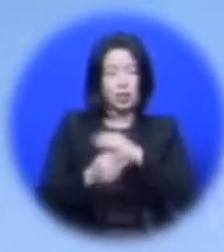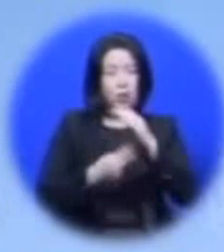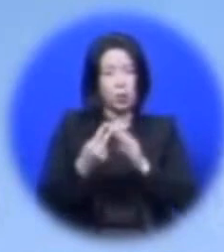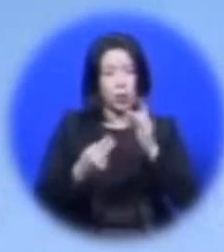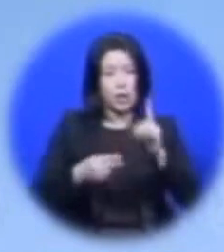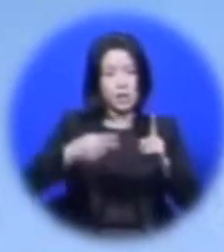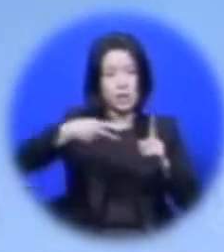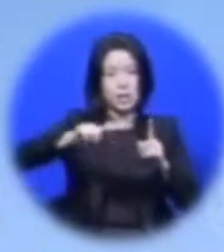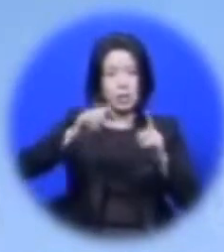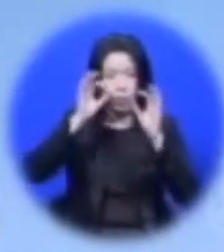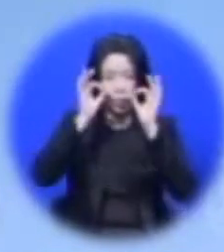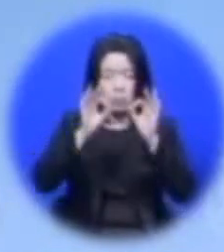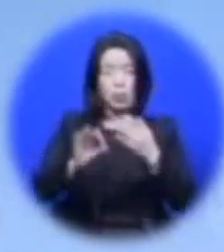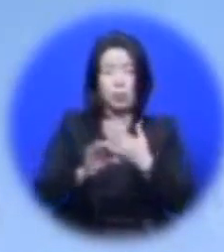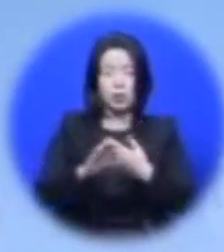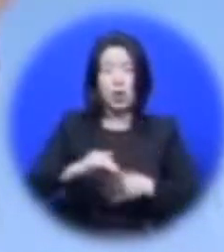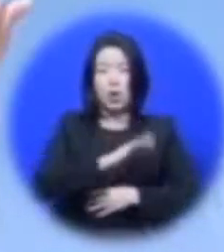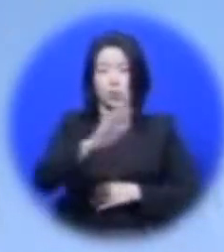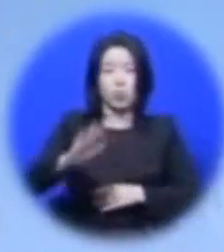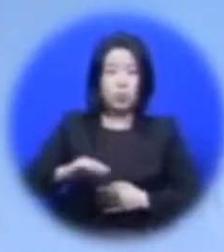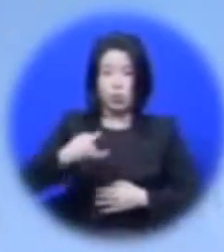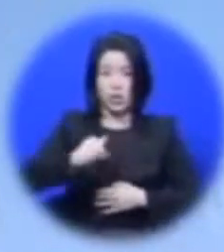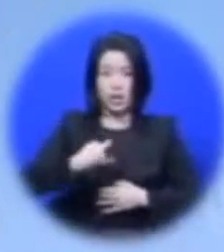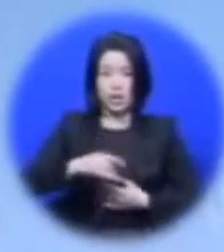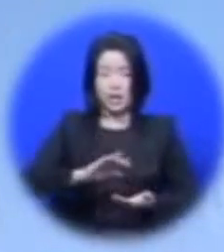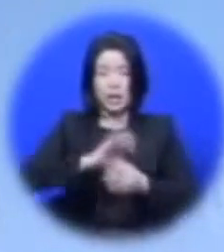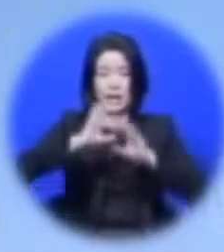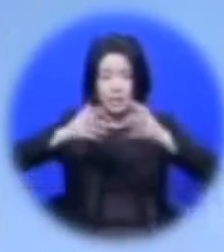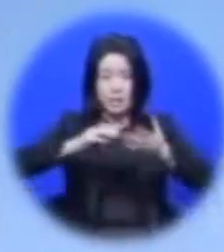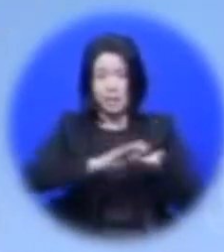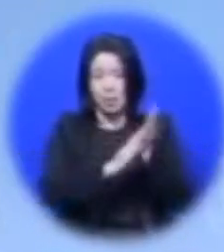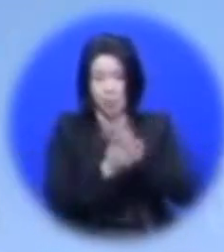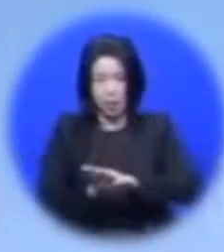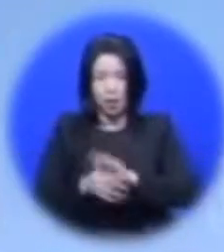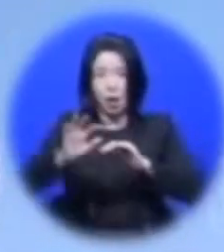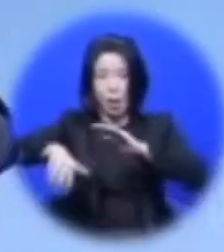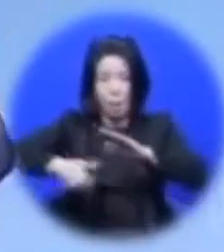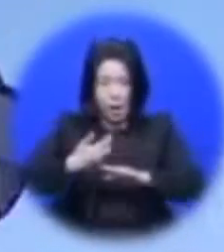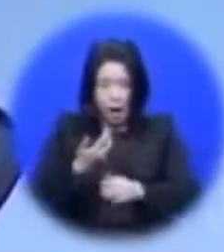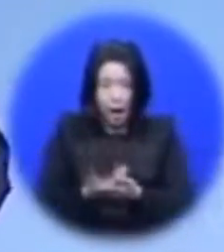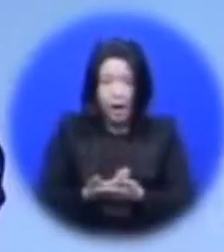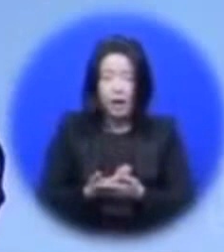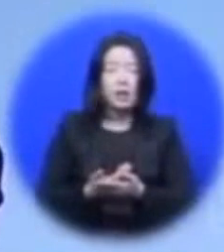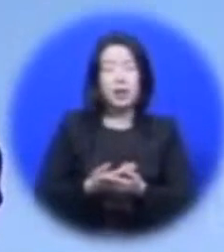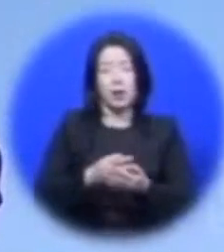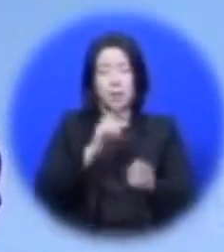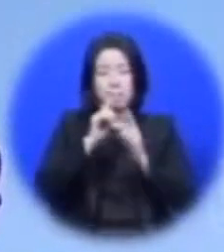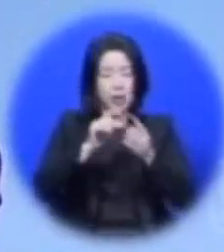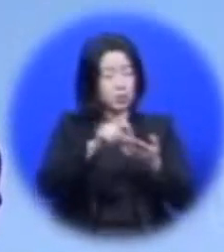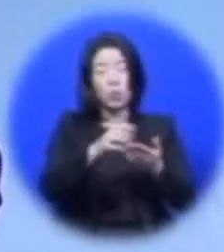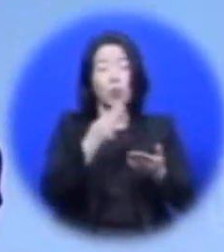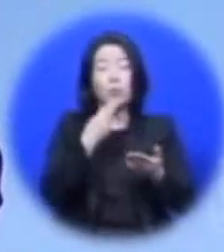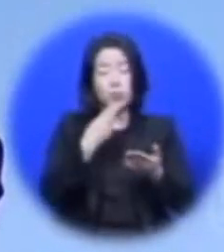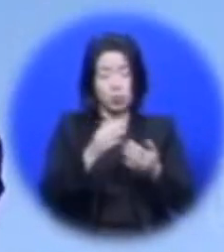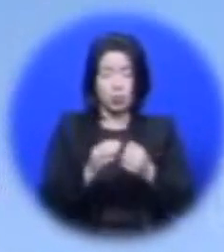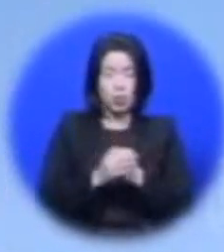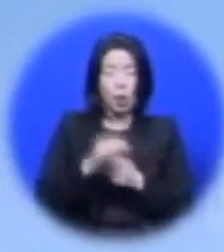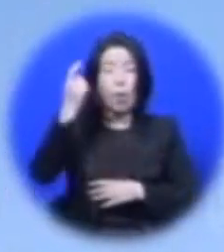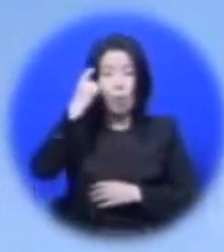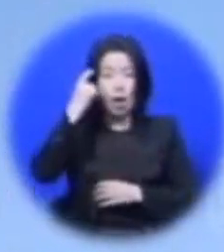보면 우리 보고 세상을 변화시키라, 세상을 변혁시키라 하는 말씀이 안 나옵니다.